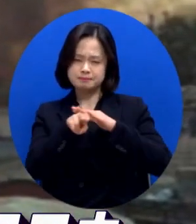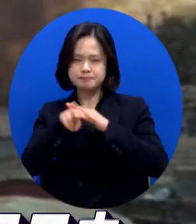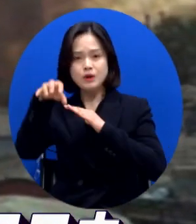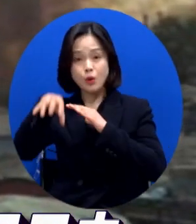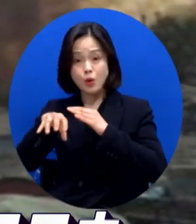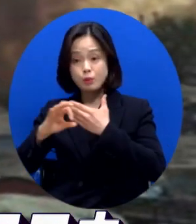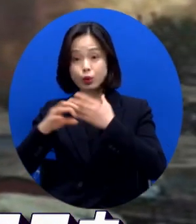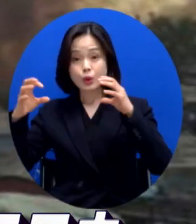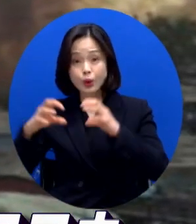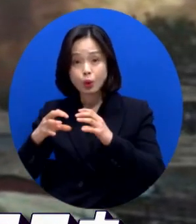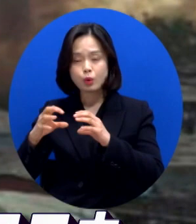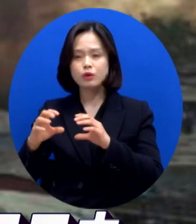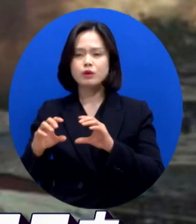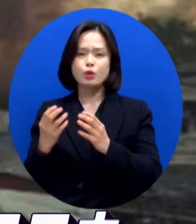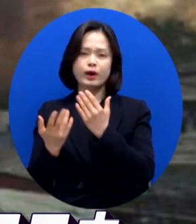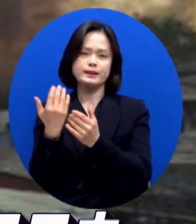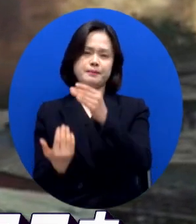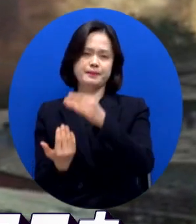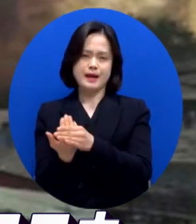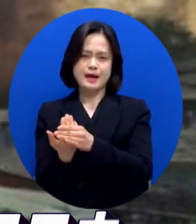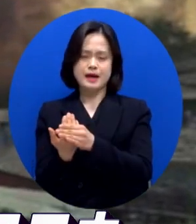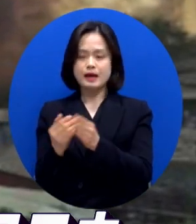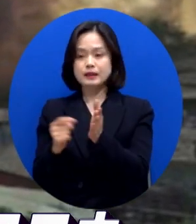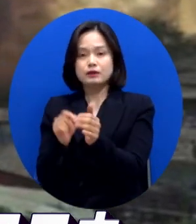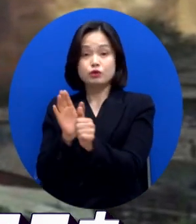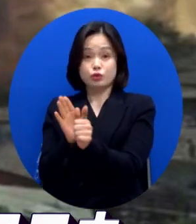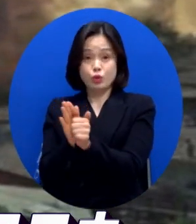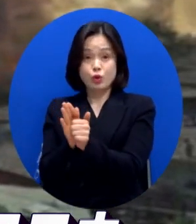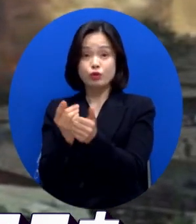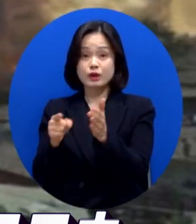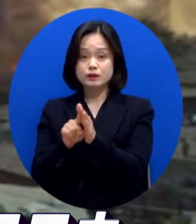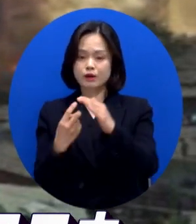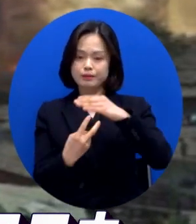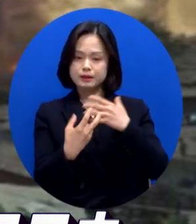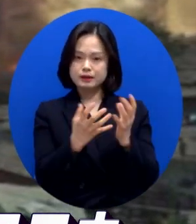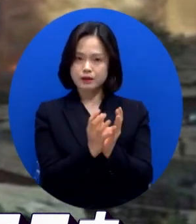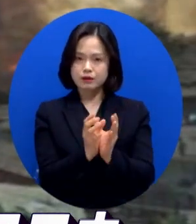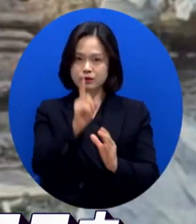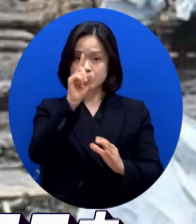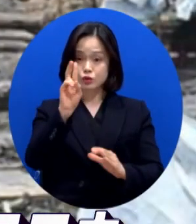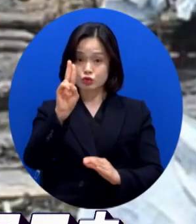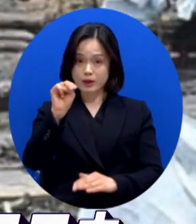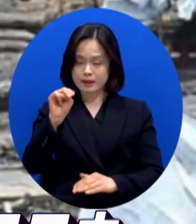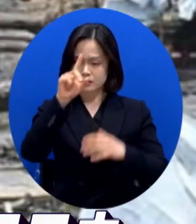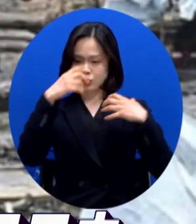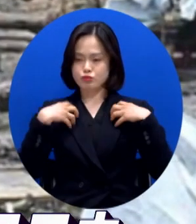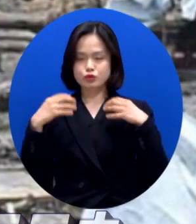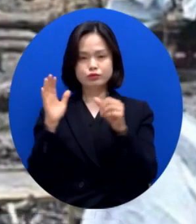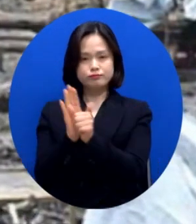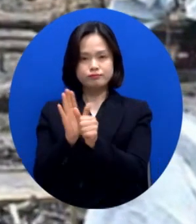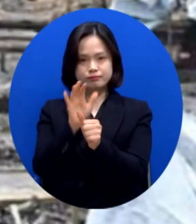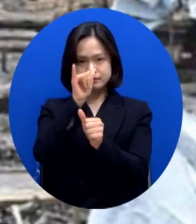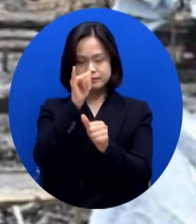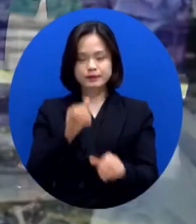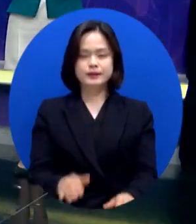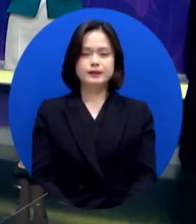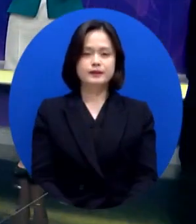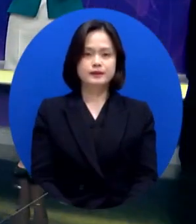극복하기 위해 긴급 구호 활동을 전개합니다. 피해 극복을 위해 UN과 정부 단체가 함께 나섰습니다.